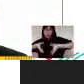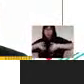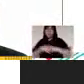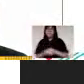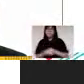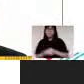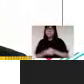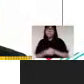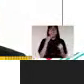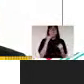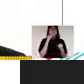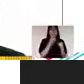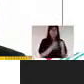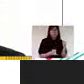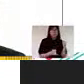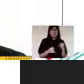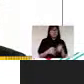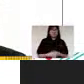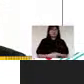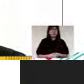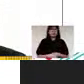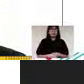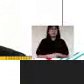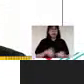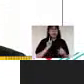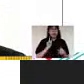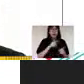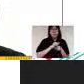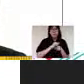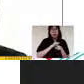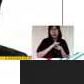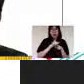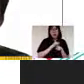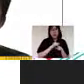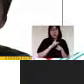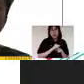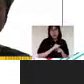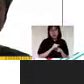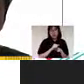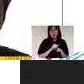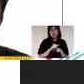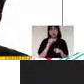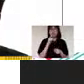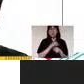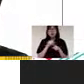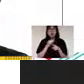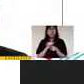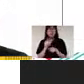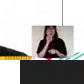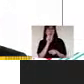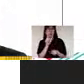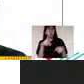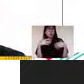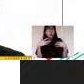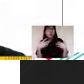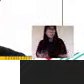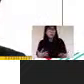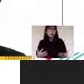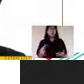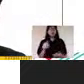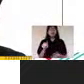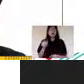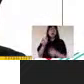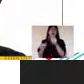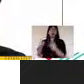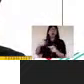Information Security Awareness Program dan training. Di sini diberlakukan untuk meningkatkan kesadaran customer,